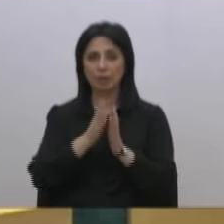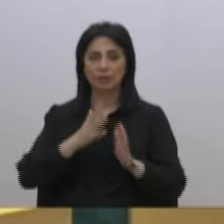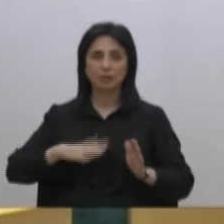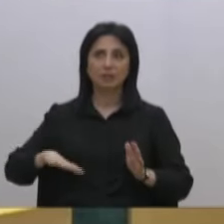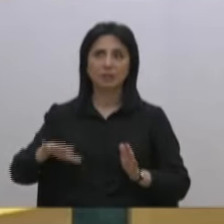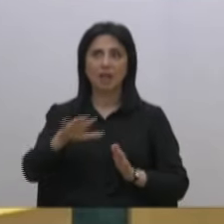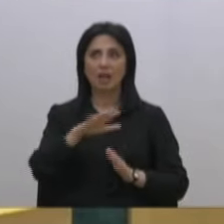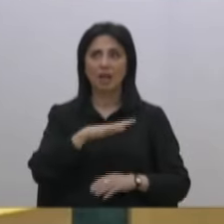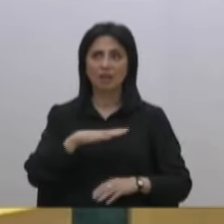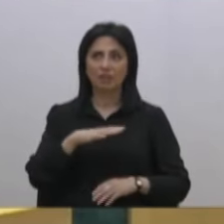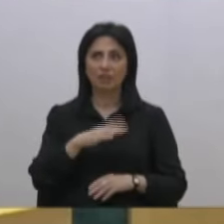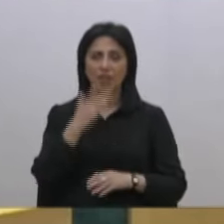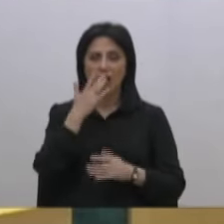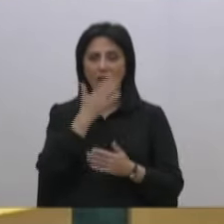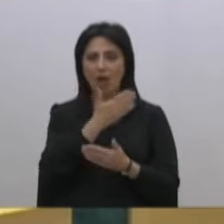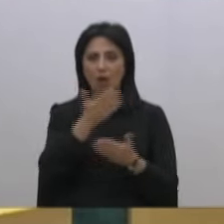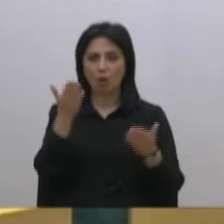საქართველო